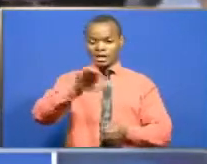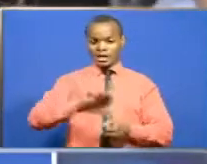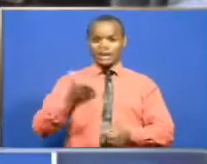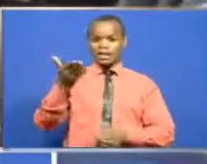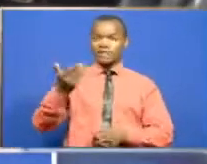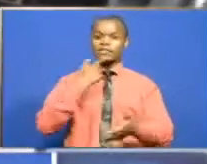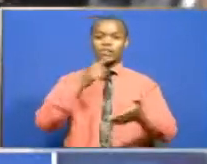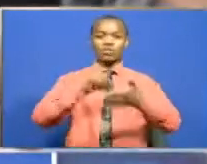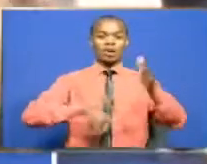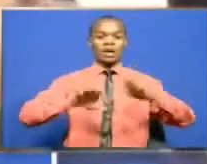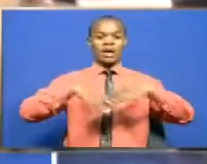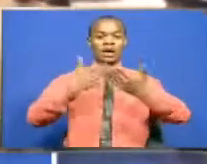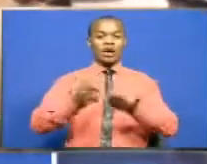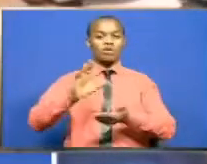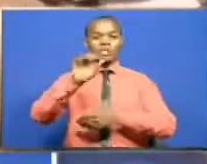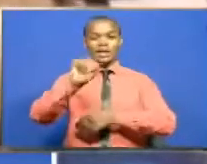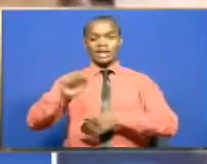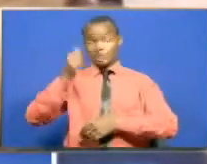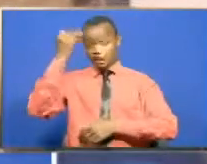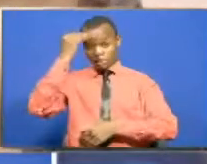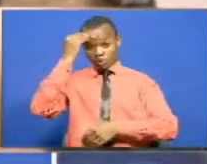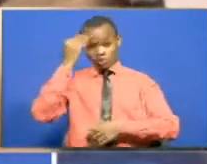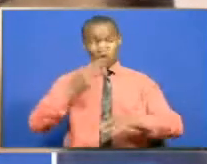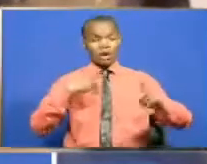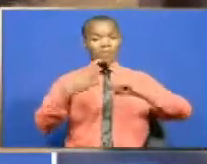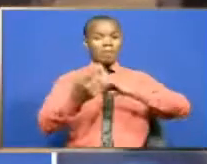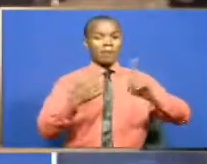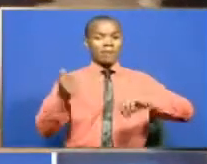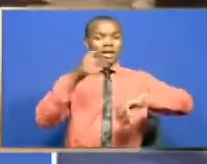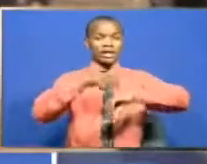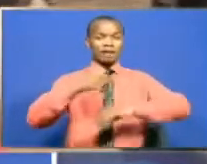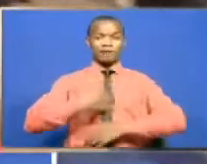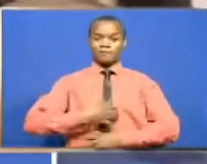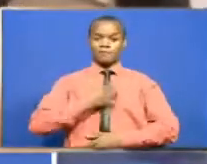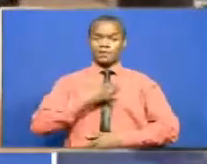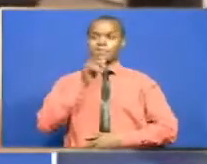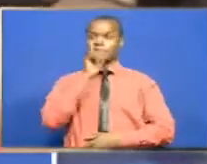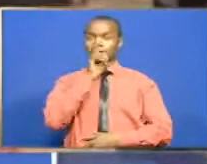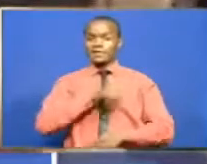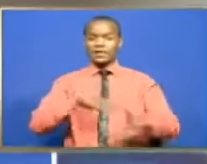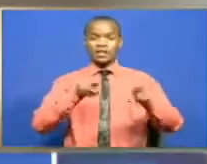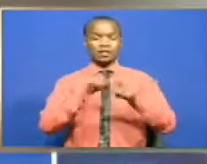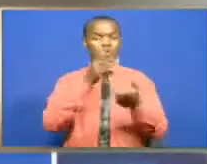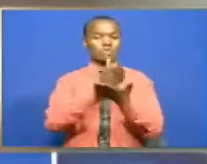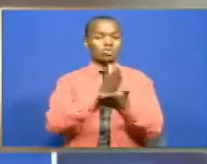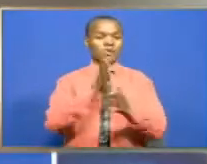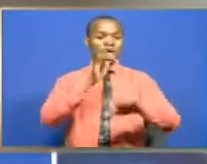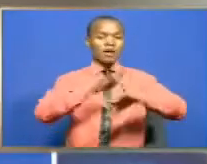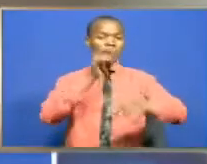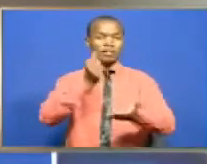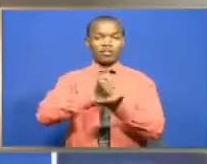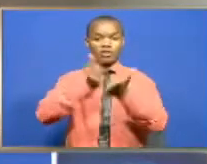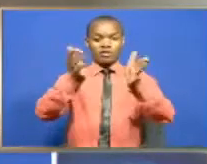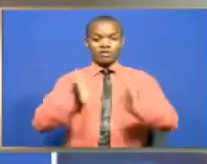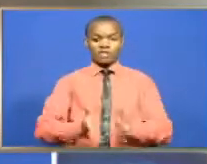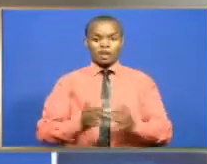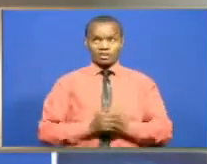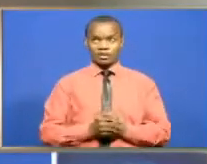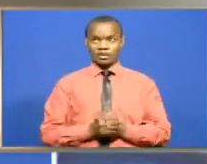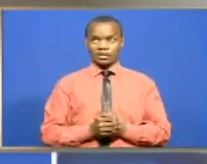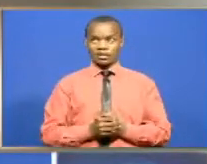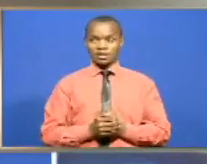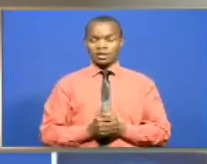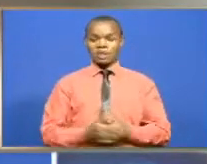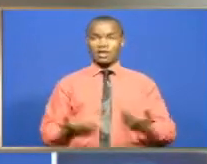na Magoha katika shule ya msingi ya Langas wakati wa ziara yake kumdhalilisha afisa huyo. Sana ambalo tunaona kweli